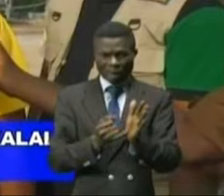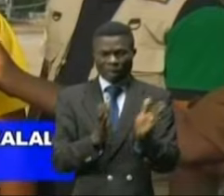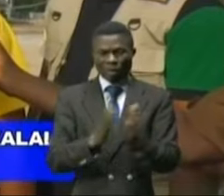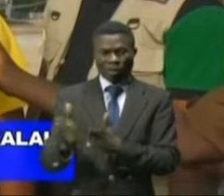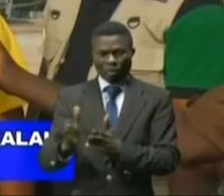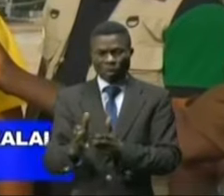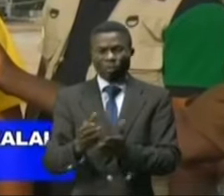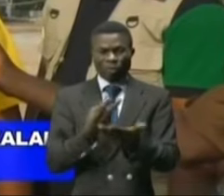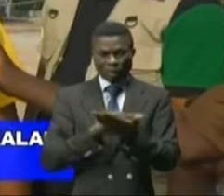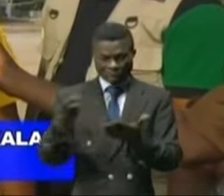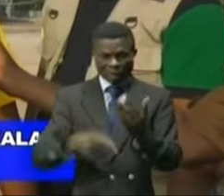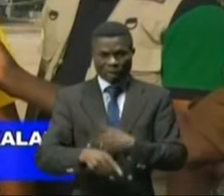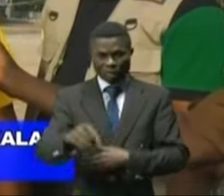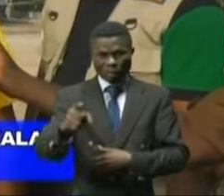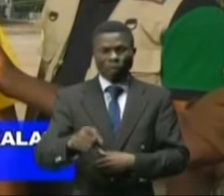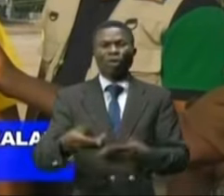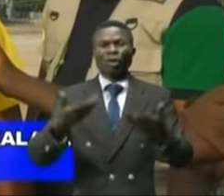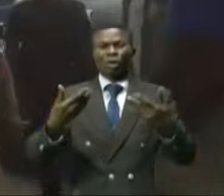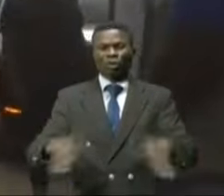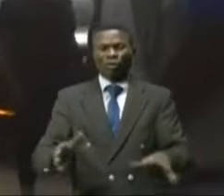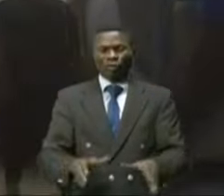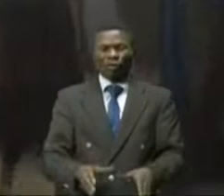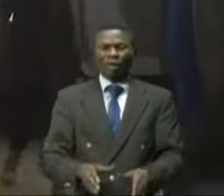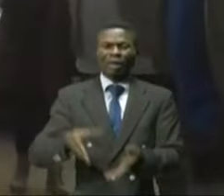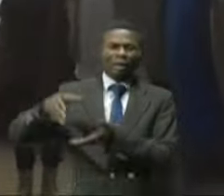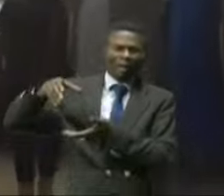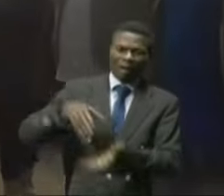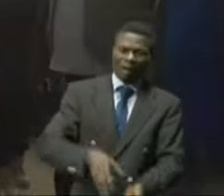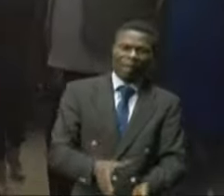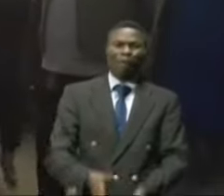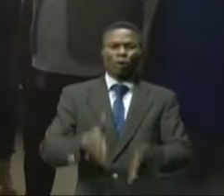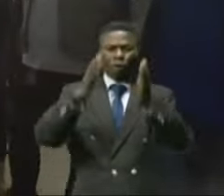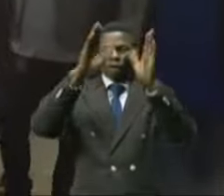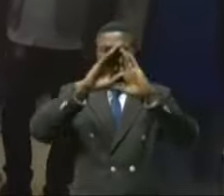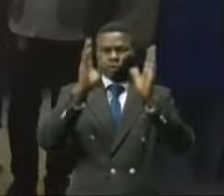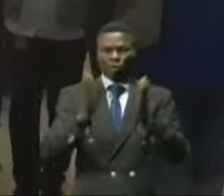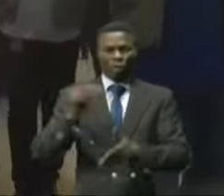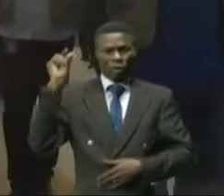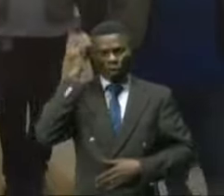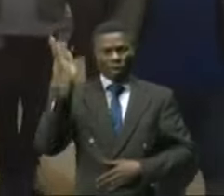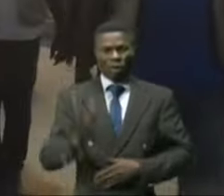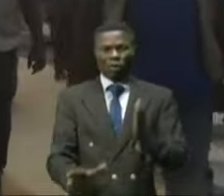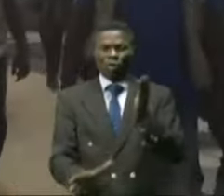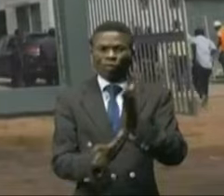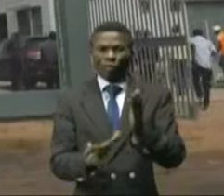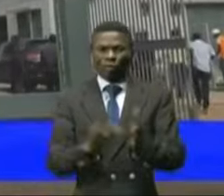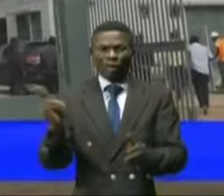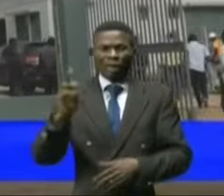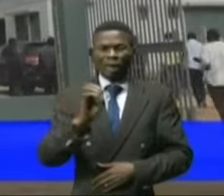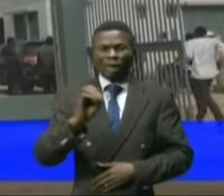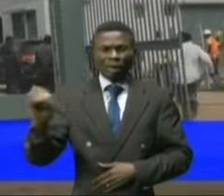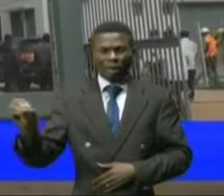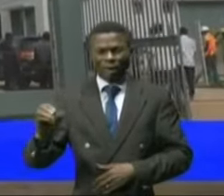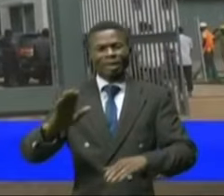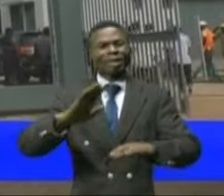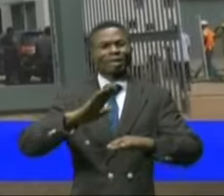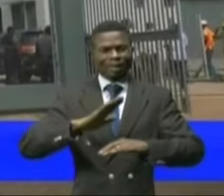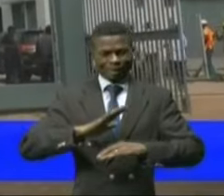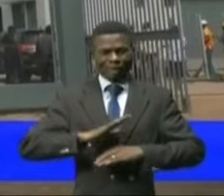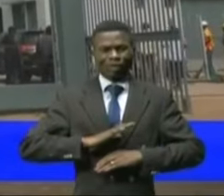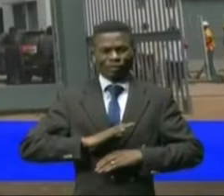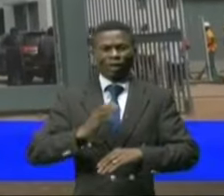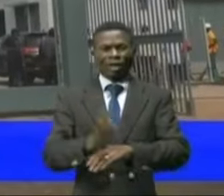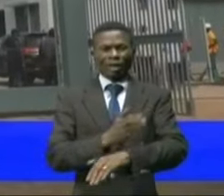avec l'implantation des poteaux. La gouverneure de province ad intérim du Kasaï oriental qui s'est dit satisfaite de